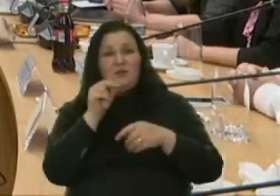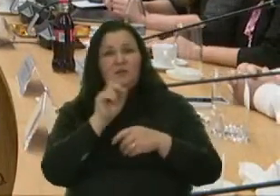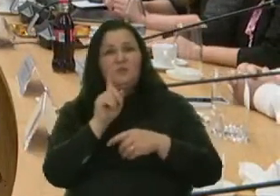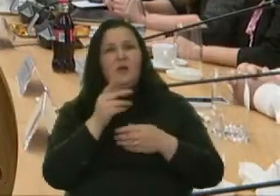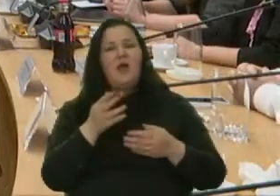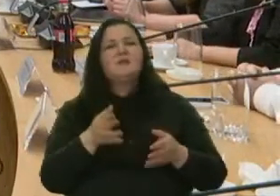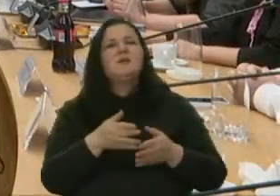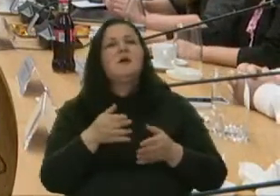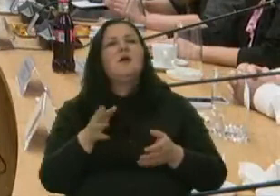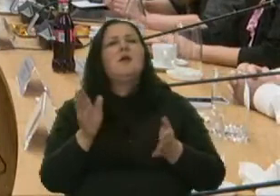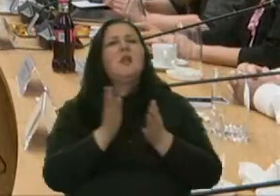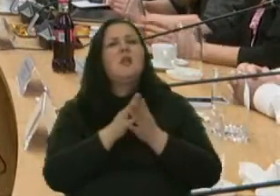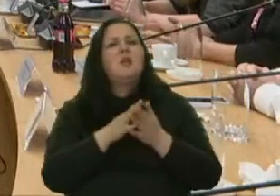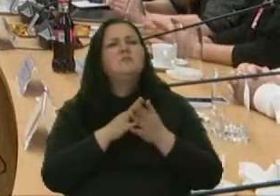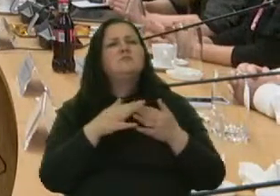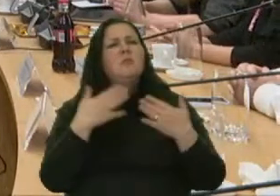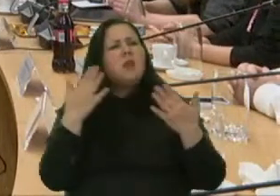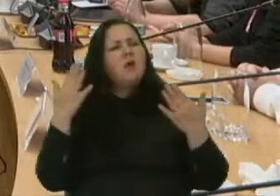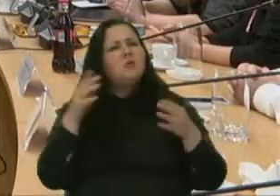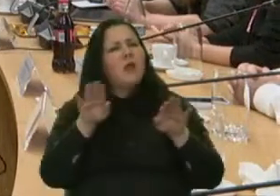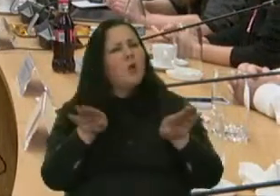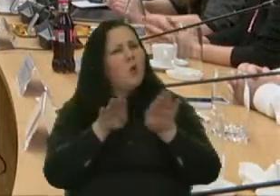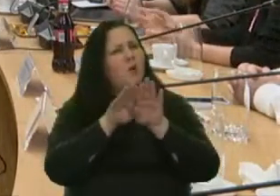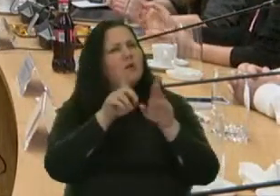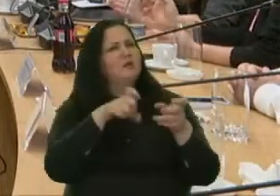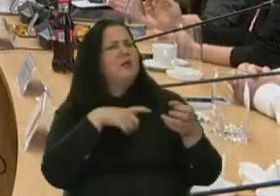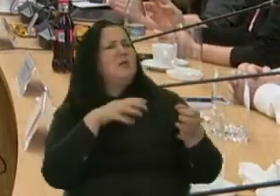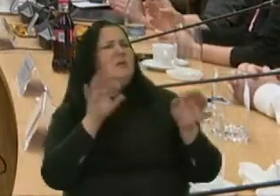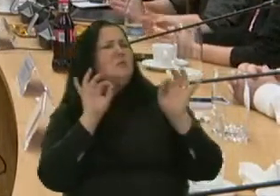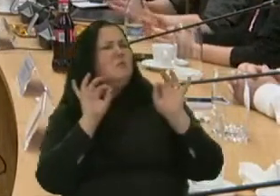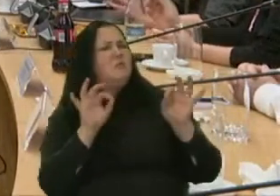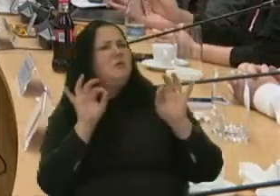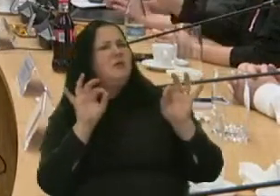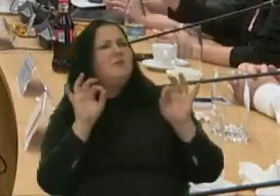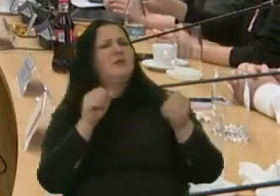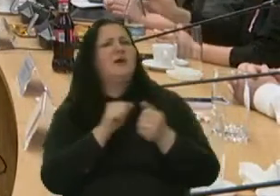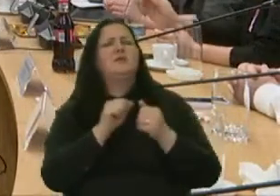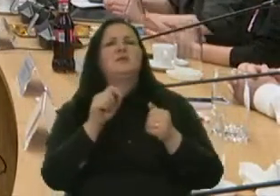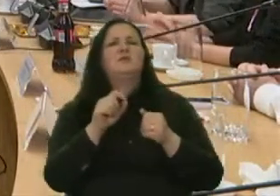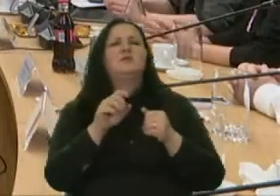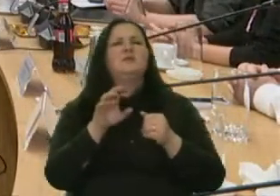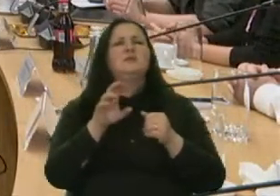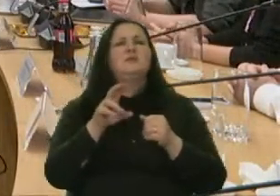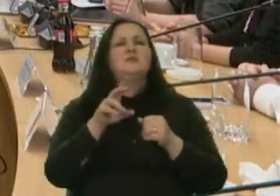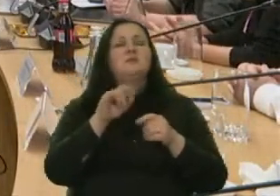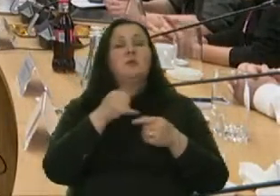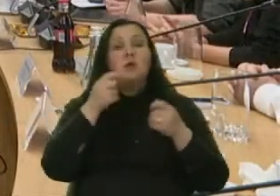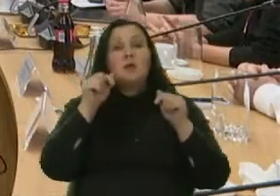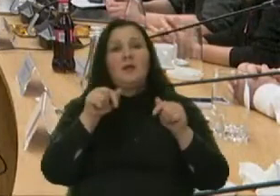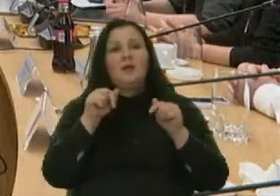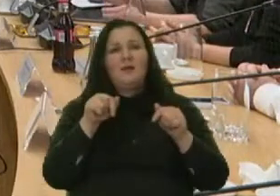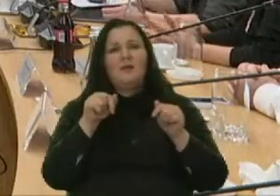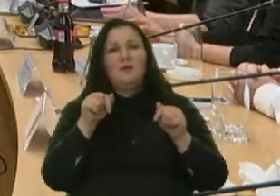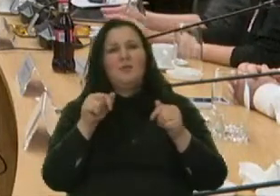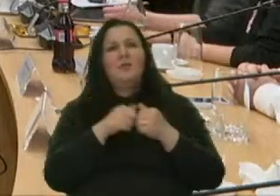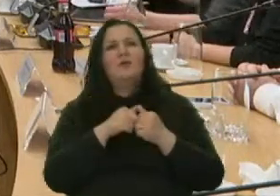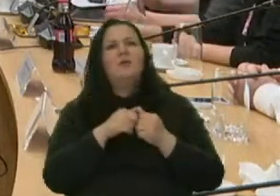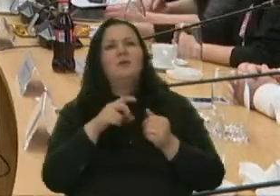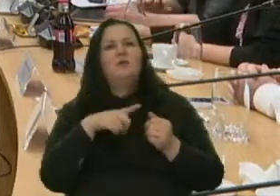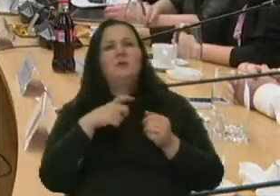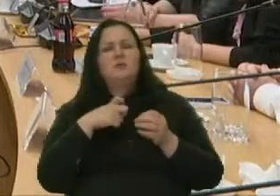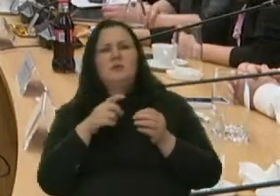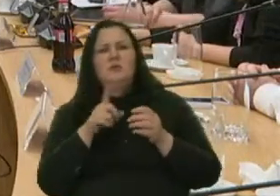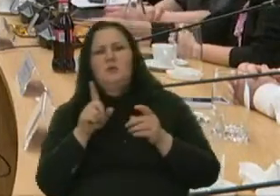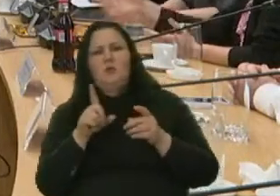din primărie cât sunt ei de buni că au reușit să facă și că trebuie să fie stimulați 100% iar acuma spuneți că îs pe